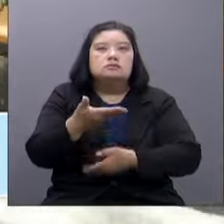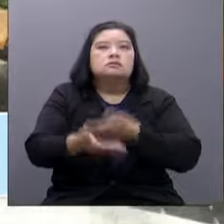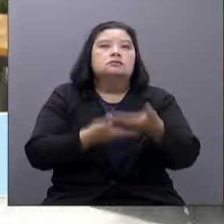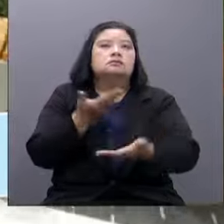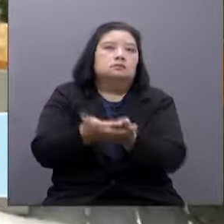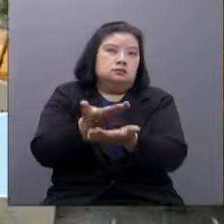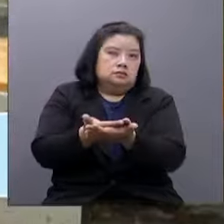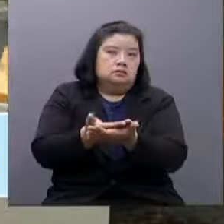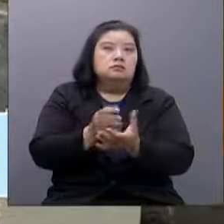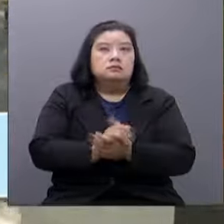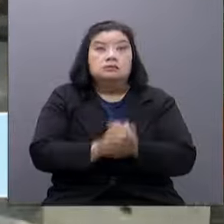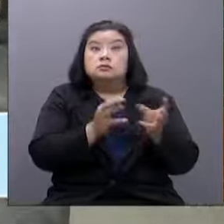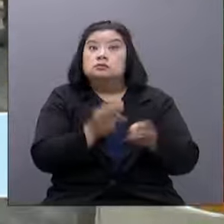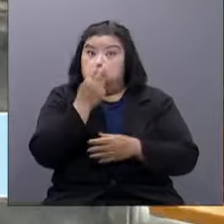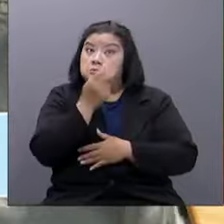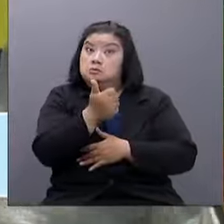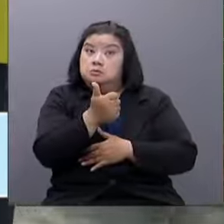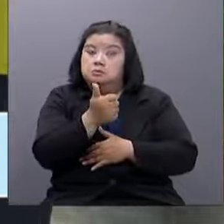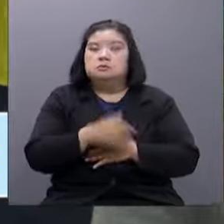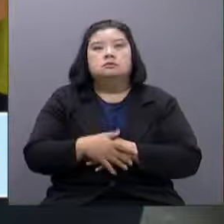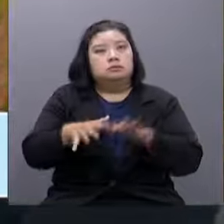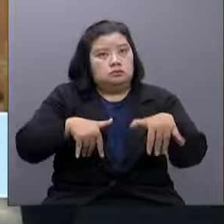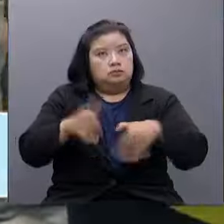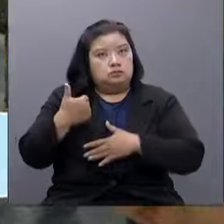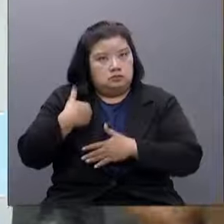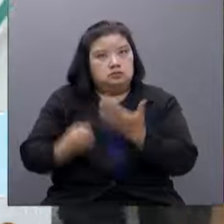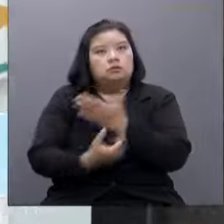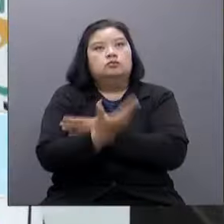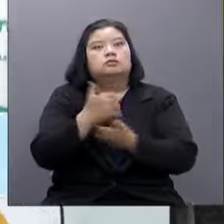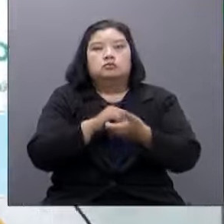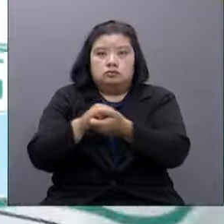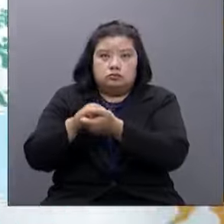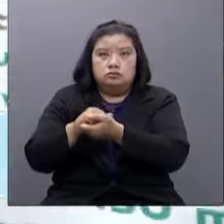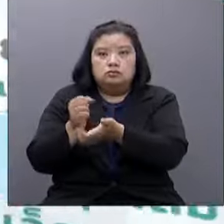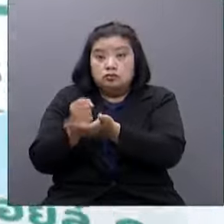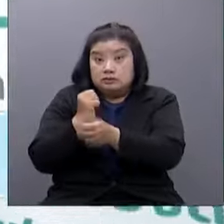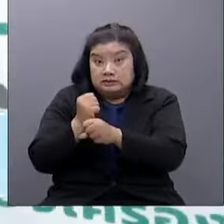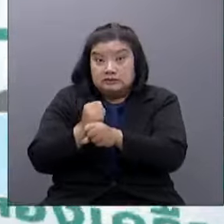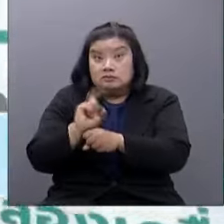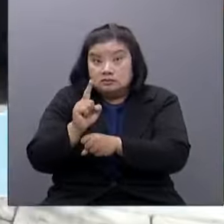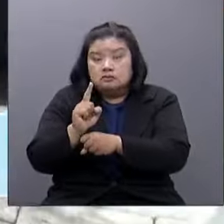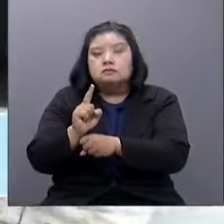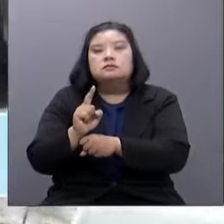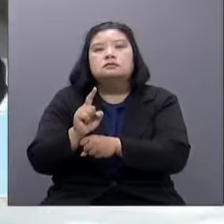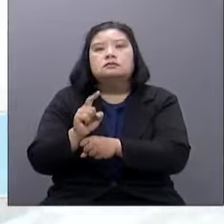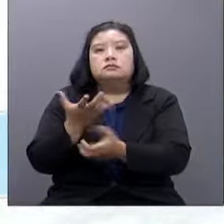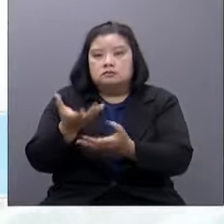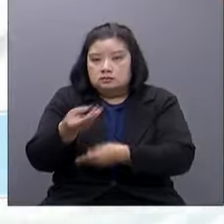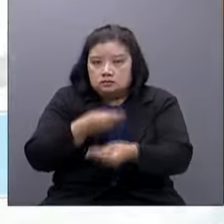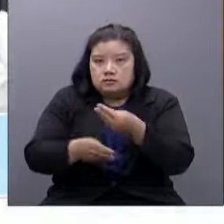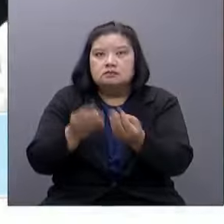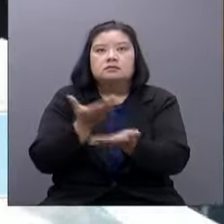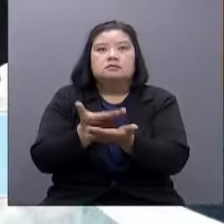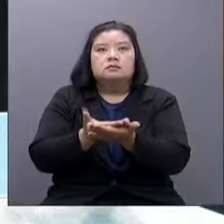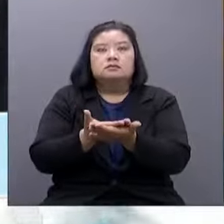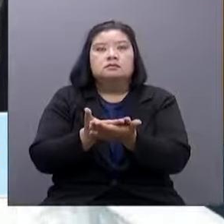จัดการก็น่าสนใจนะคะเพราะประชาชนได้มีส่วนร่วมในการจัดตั้งธนาคารขยะด้วยรวมด้วยช่วยกันแบบนี้ขยะ